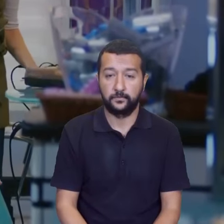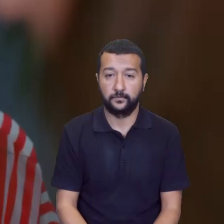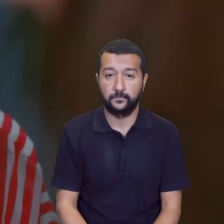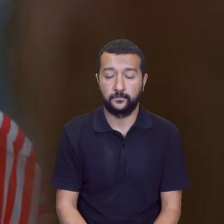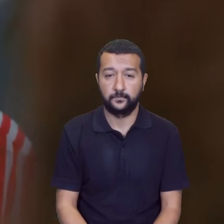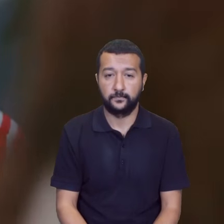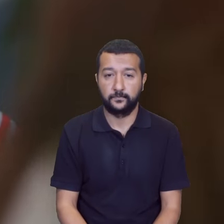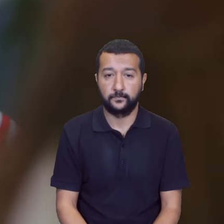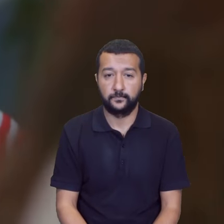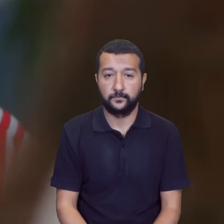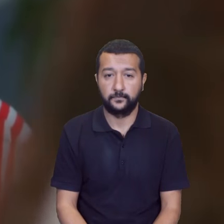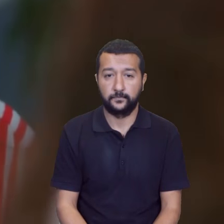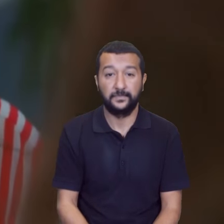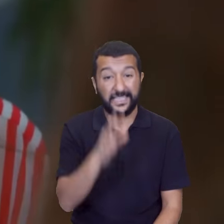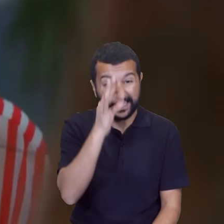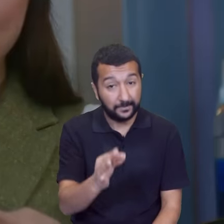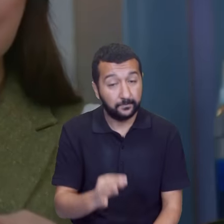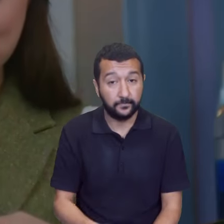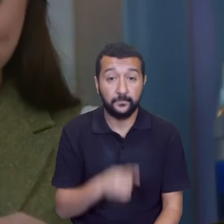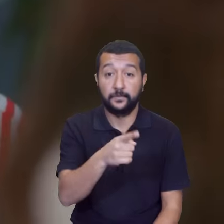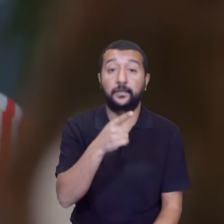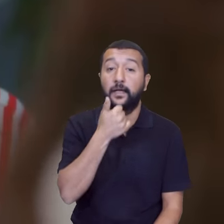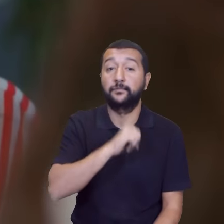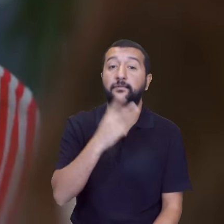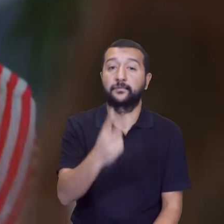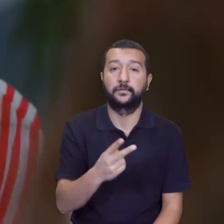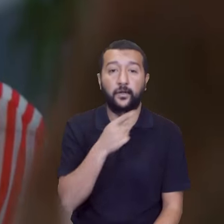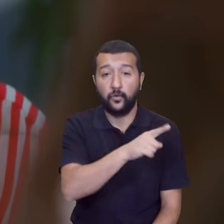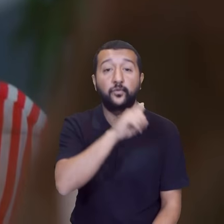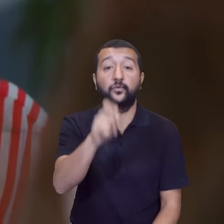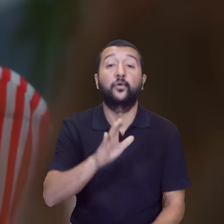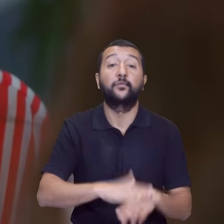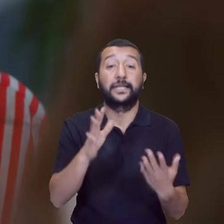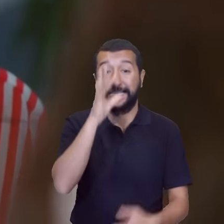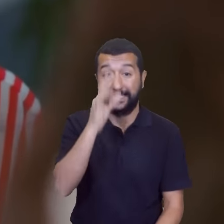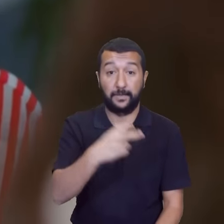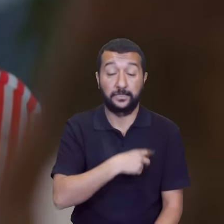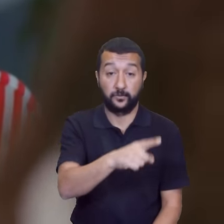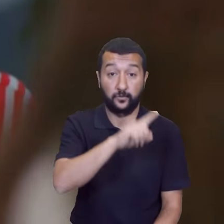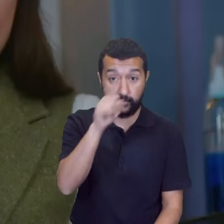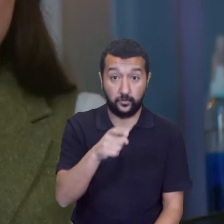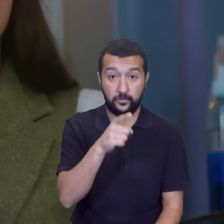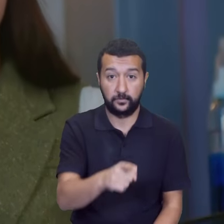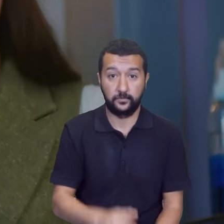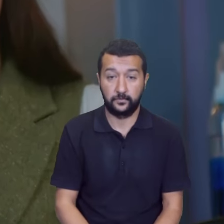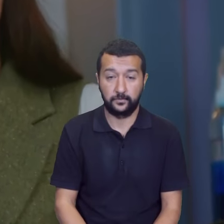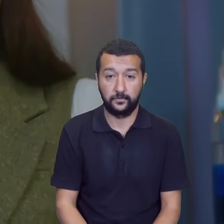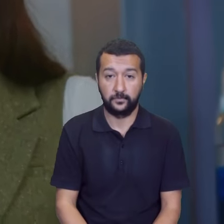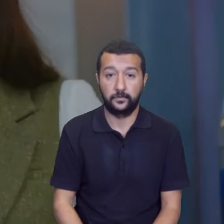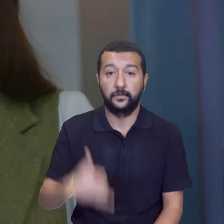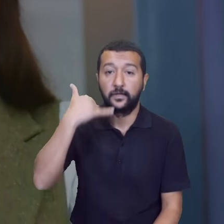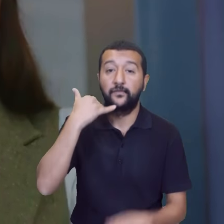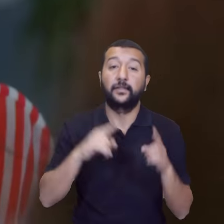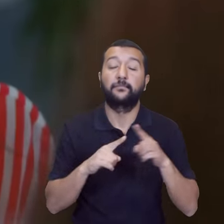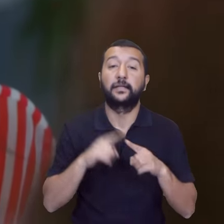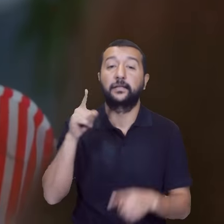Emel'in telefonu. Kim? Abin. Ya onu sormuyorum. Kime aşıksın onu soruyorum.